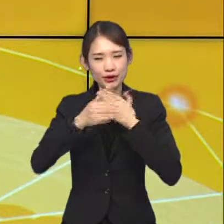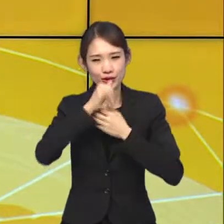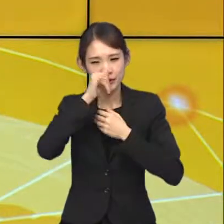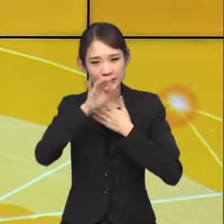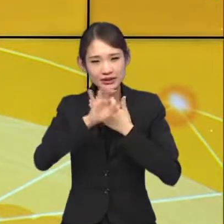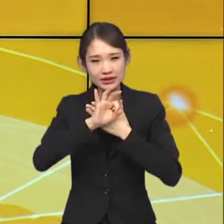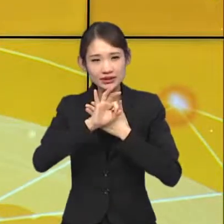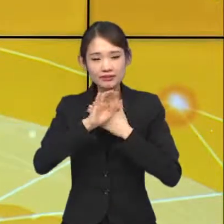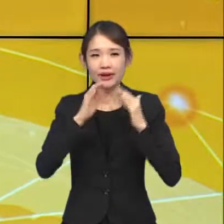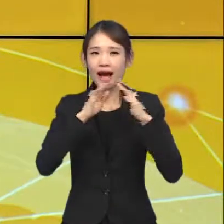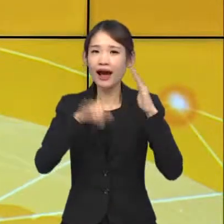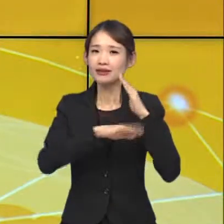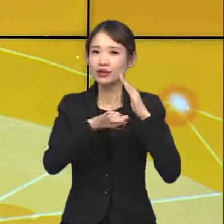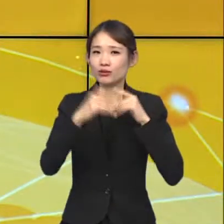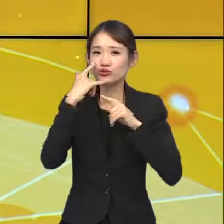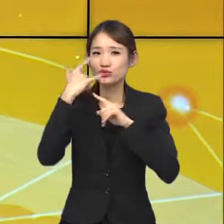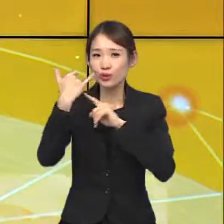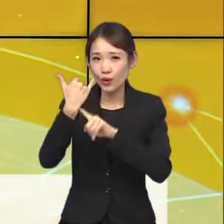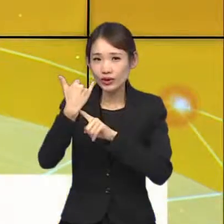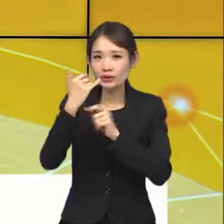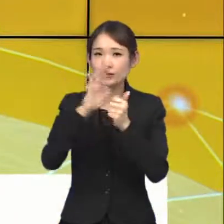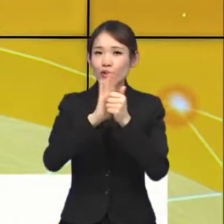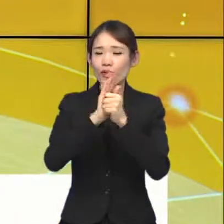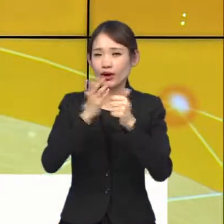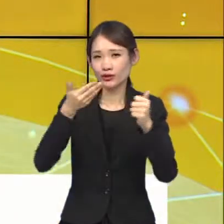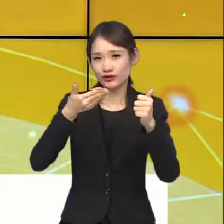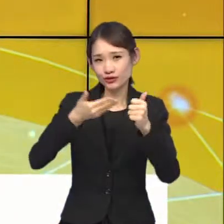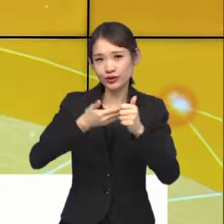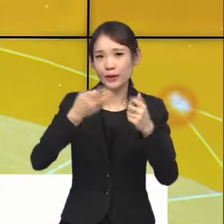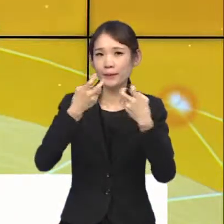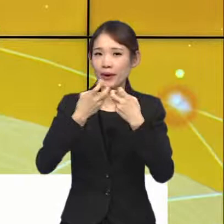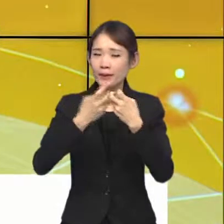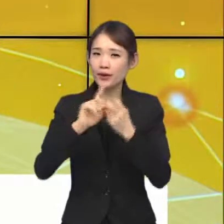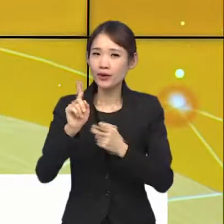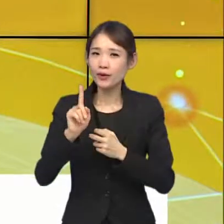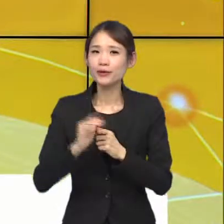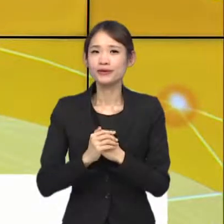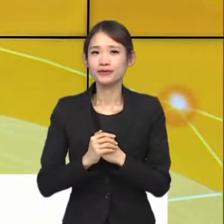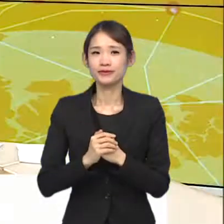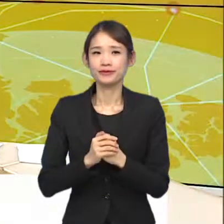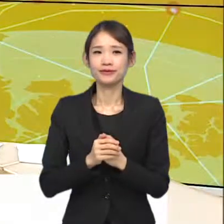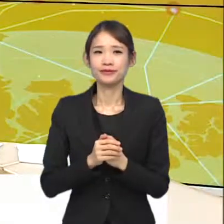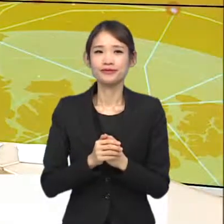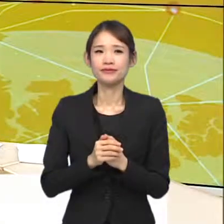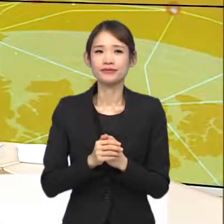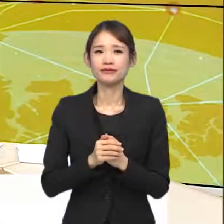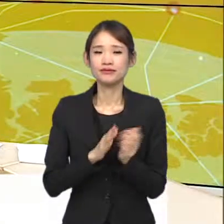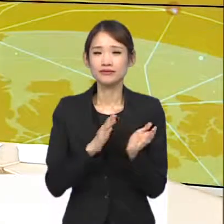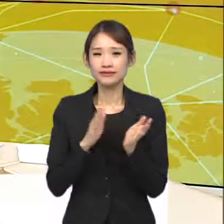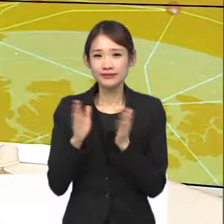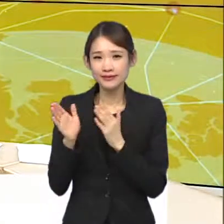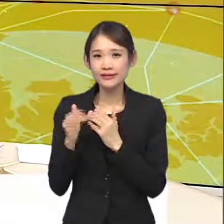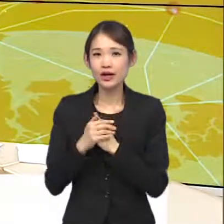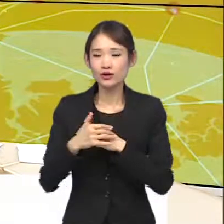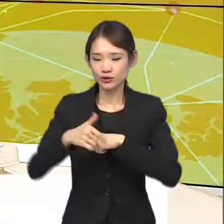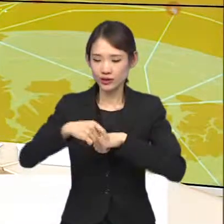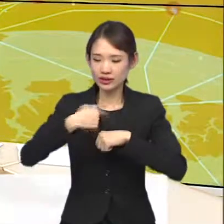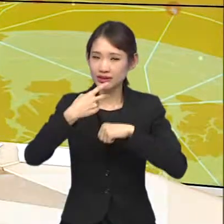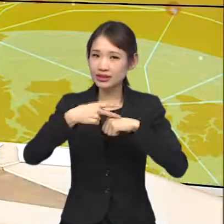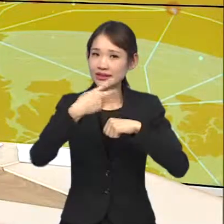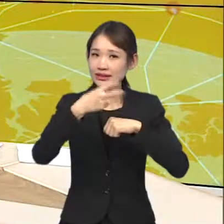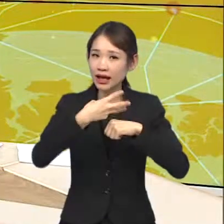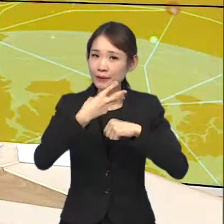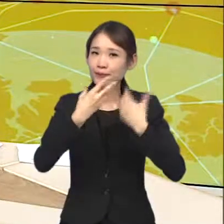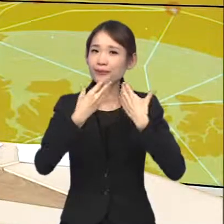가정에서 부모님들이 좀 어떤 도움을 줄 수 있을지도 궁금한데요 네 그러니까 그 초등학교 저학년 드